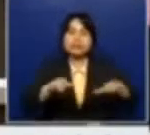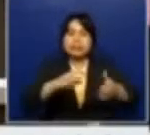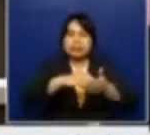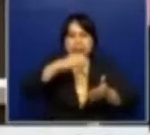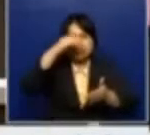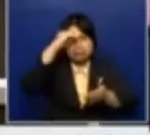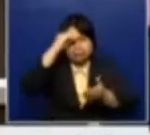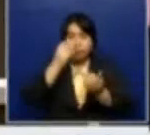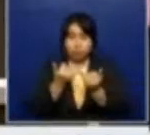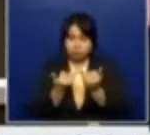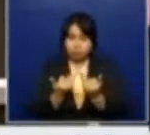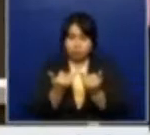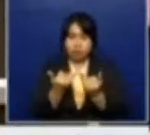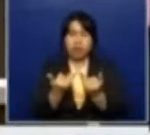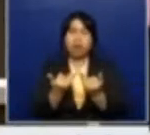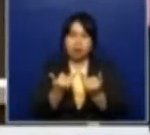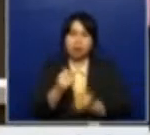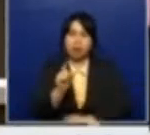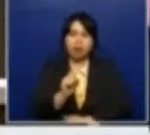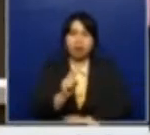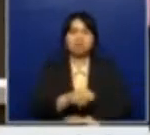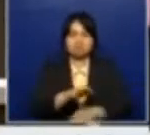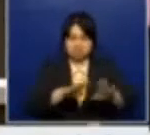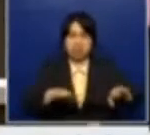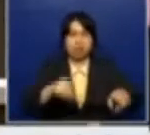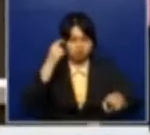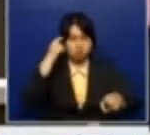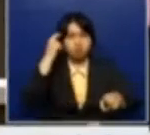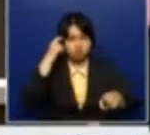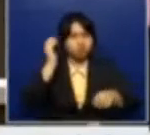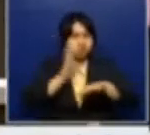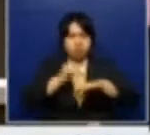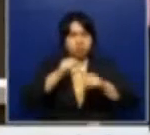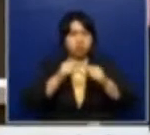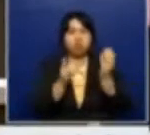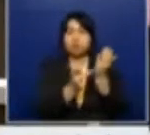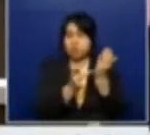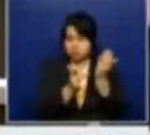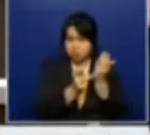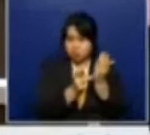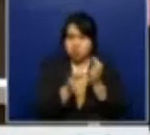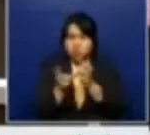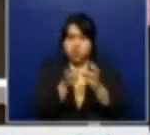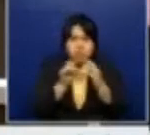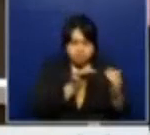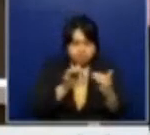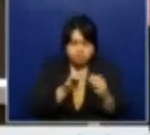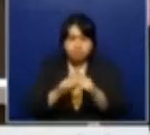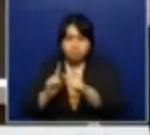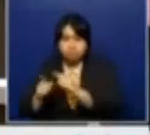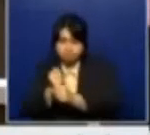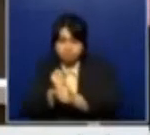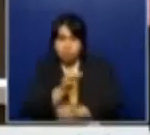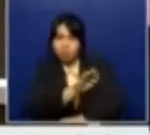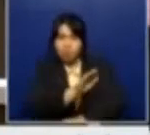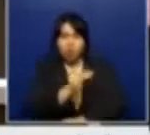จุบันจะค่อนข้างเข้าใจและก็เก่งทางด้านเทคโนโลยีการสื่อสารต่างๆเขาได้ศึกเ